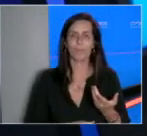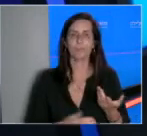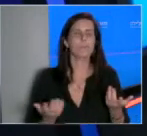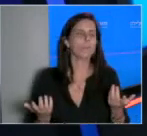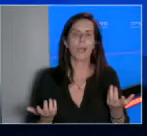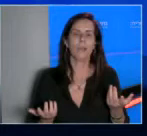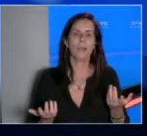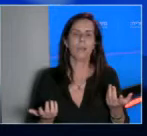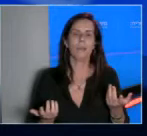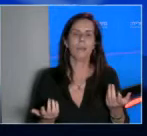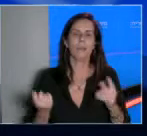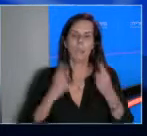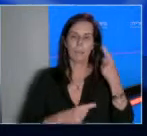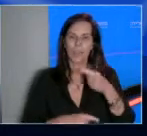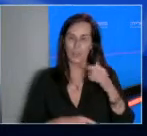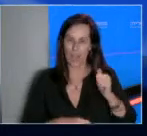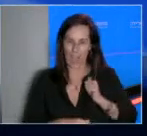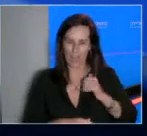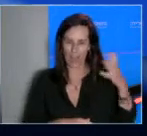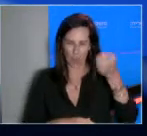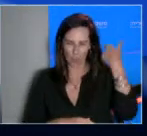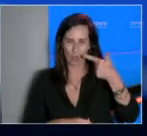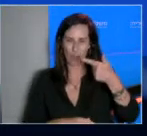כאילו... במקרה של גלעד שליט,